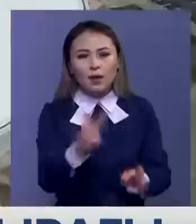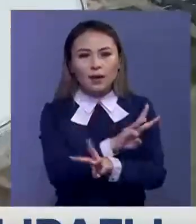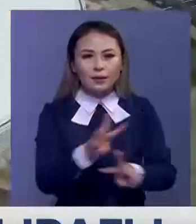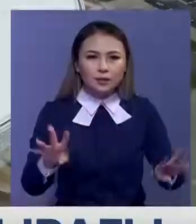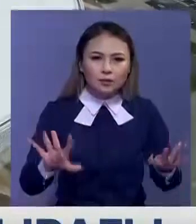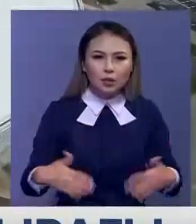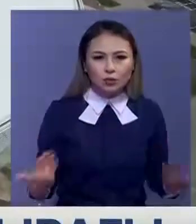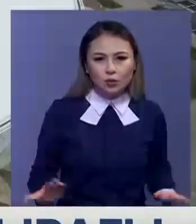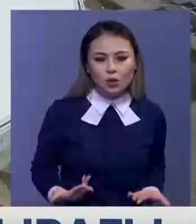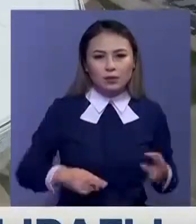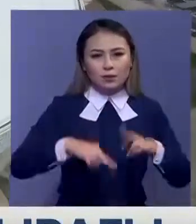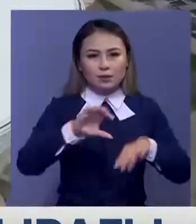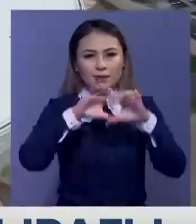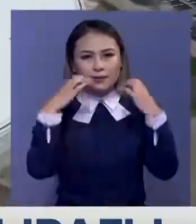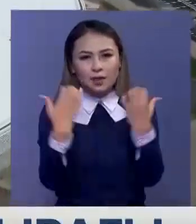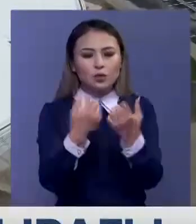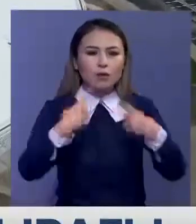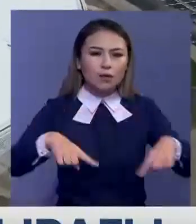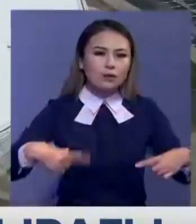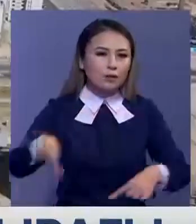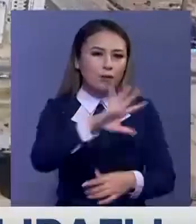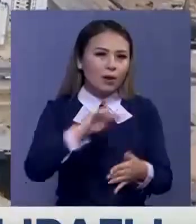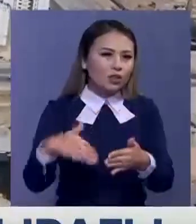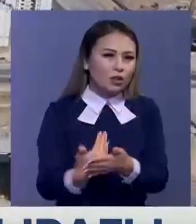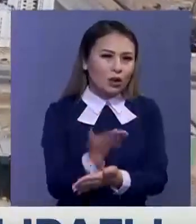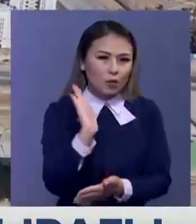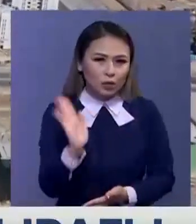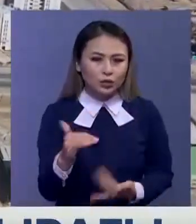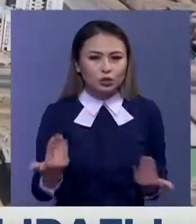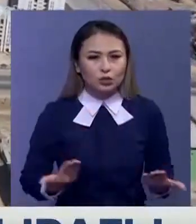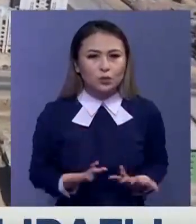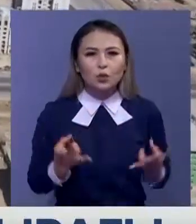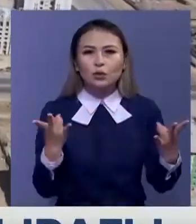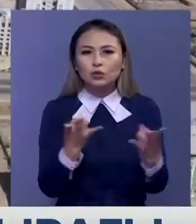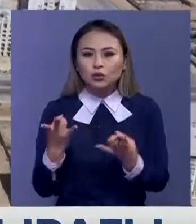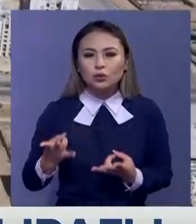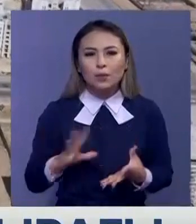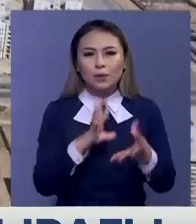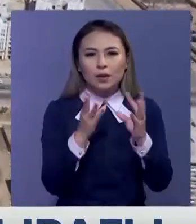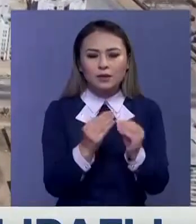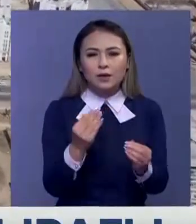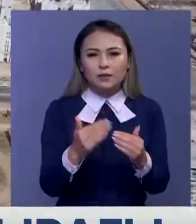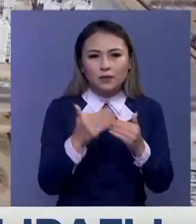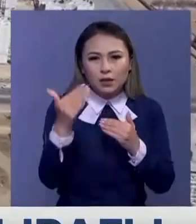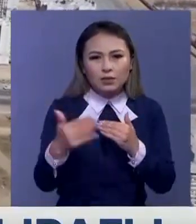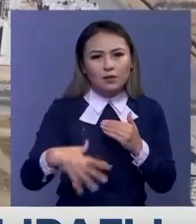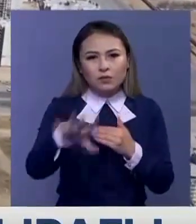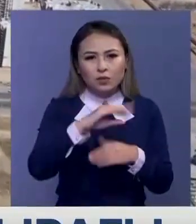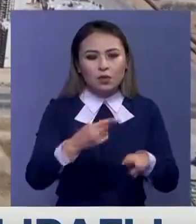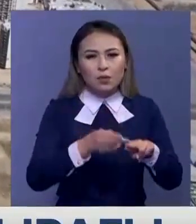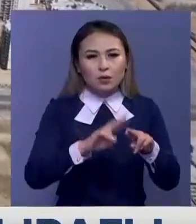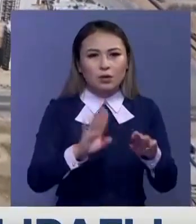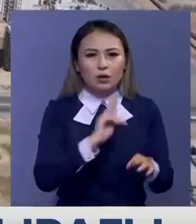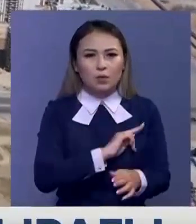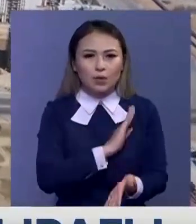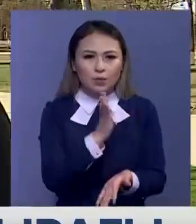ғимараты, тұрғын үйлер, стадион. Бұлардың бәрі жаңа. Тұрғындардың тұрмысы үшін қажет негізгі әлеуметтік нысандардың барлығы жұмыс